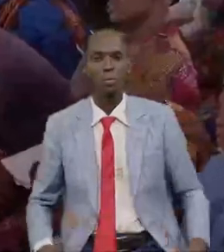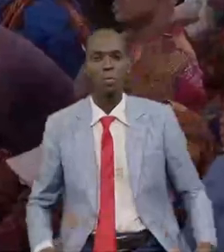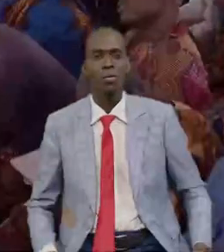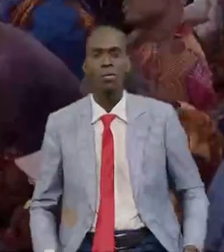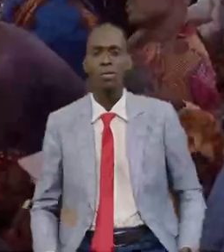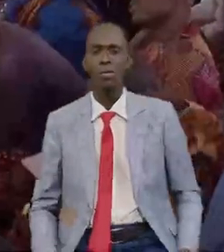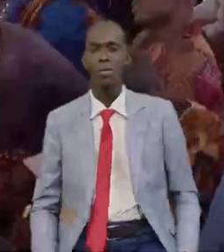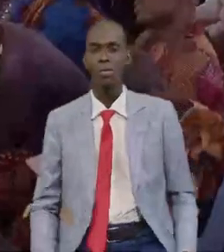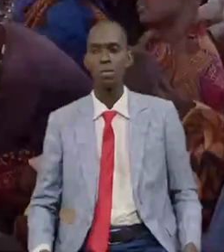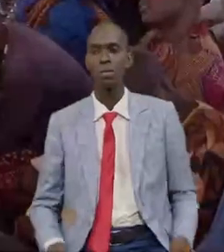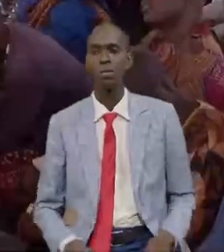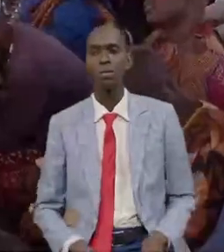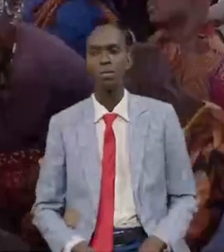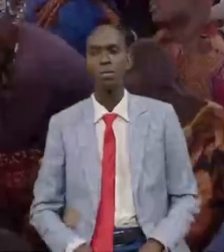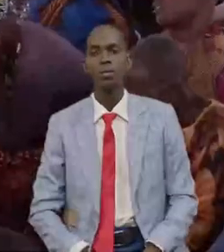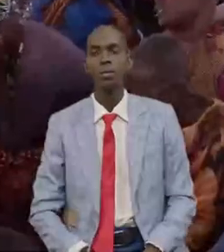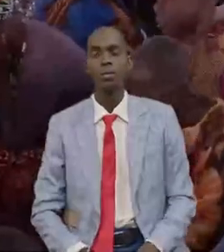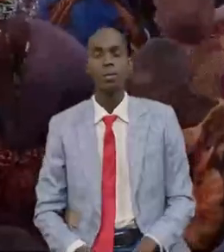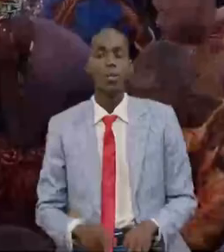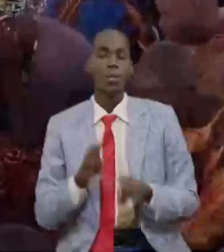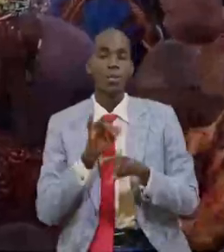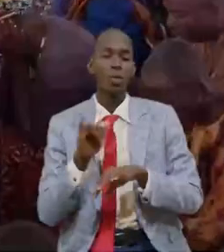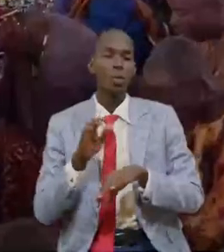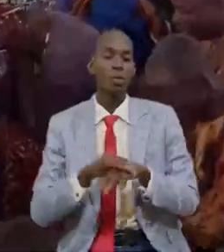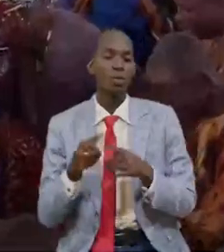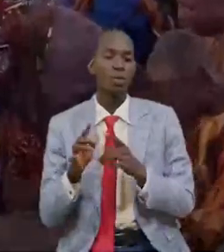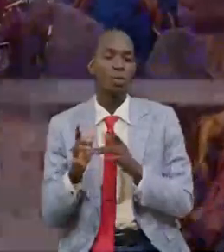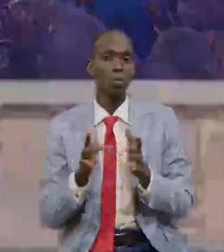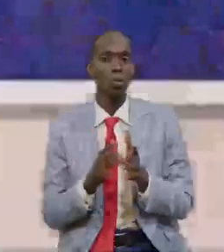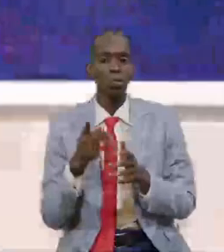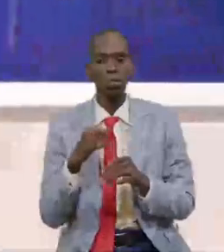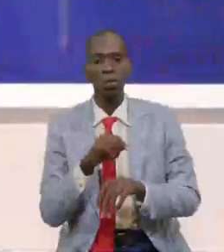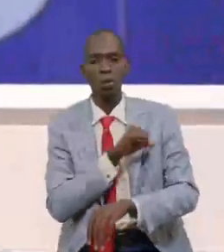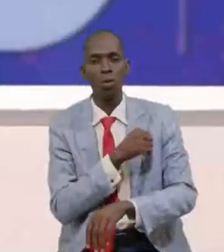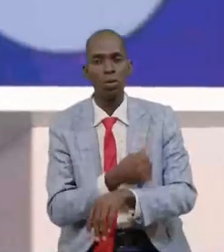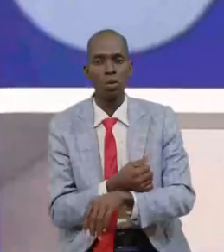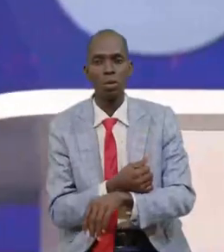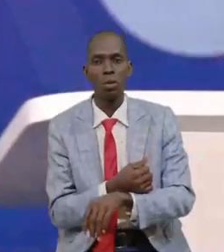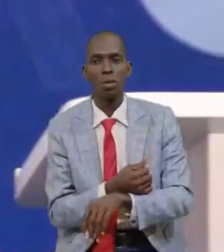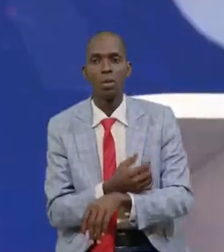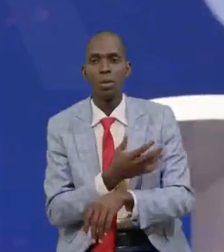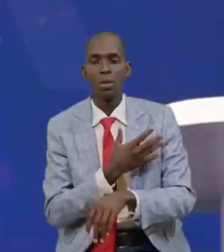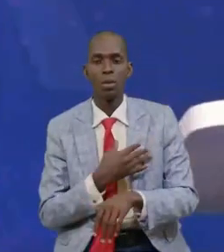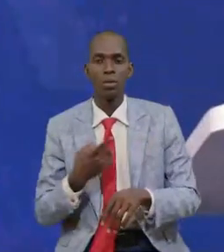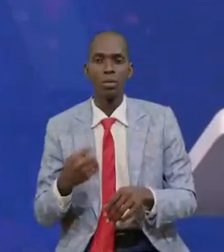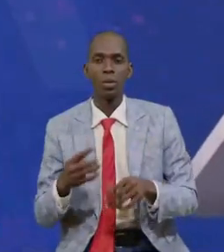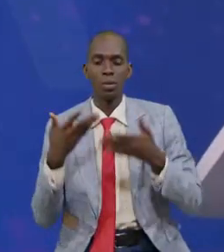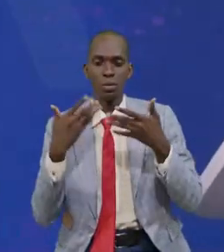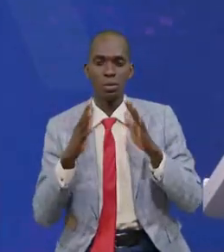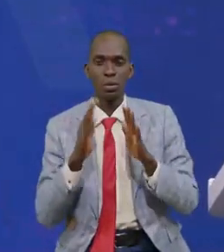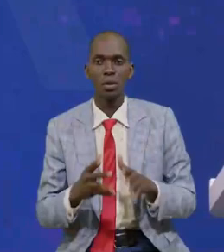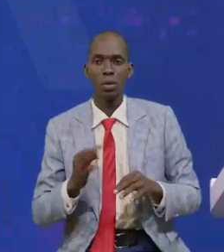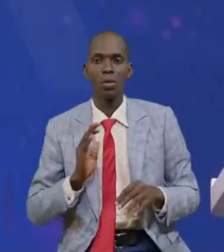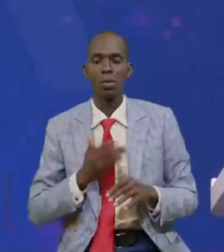Que Dieu vous bénisse. Ayant les regards sur Jésus, le chef et le consommateur de